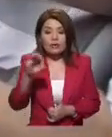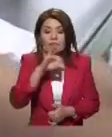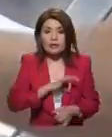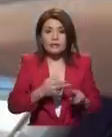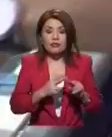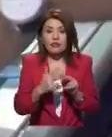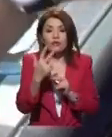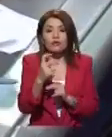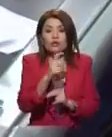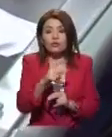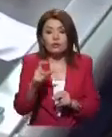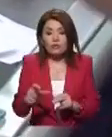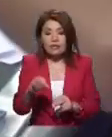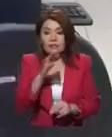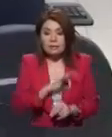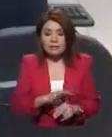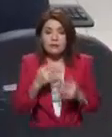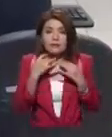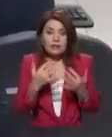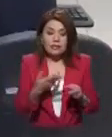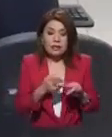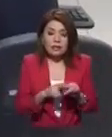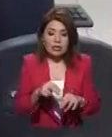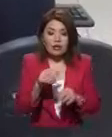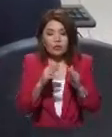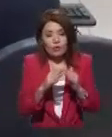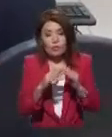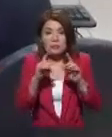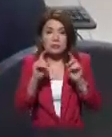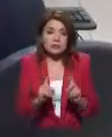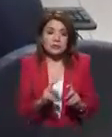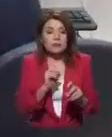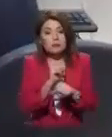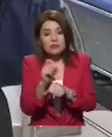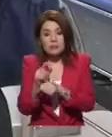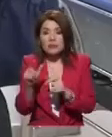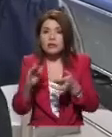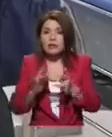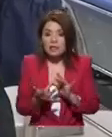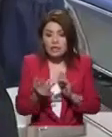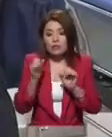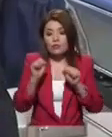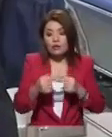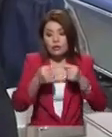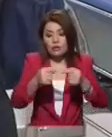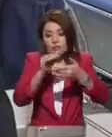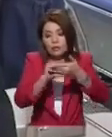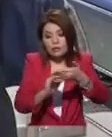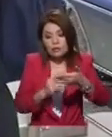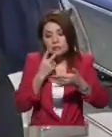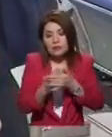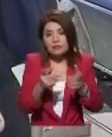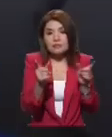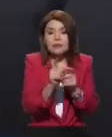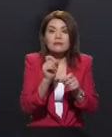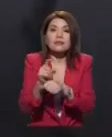адам қолданып тауарларын алып жатыр. Тұтынушылардың үйінен шықпай сауда жасауын жеңілдету үшін интернет платформада нақты нұсқаулыққа сүйеніп дүкендерден